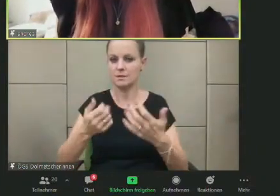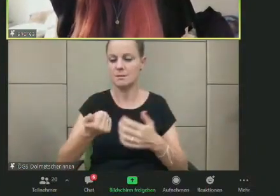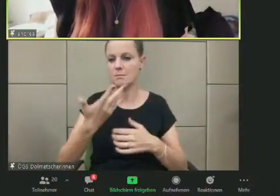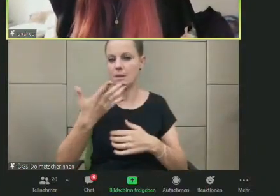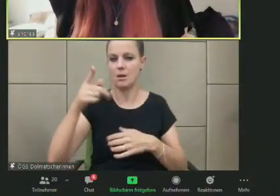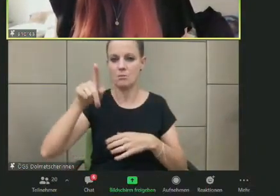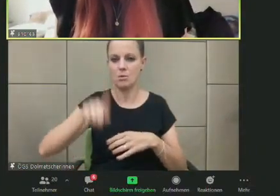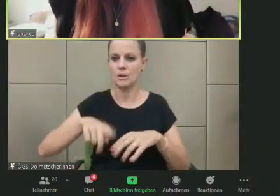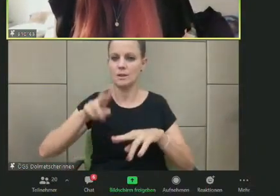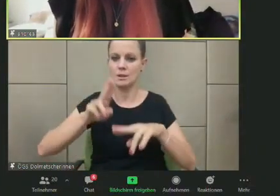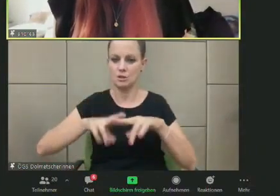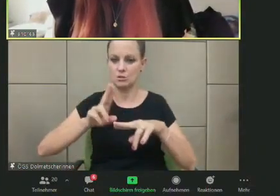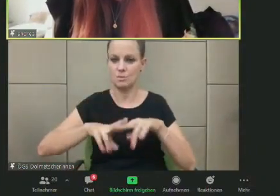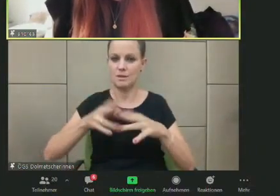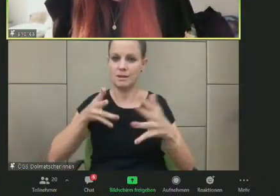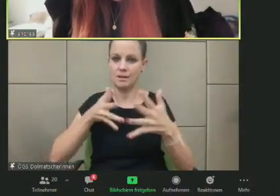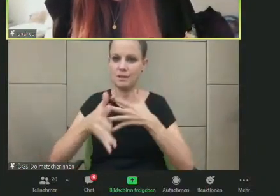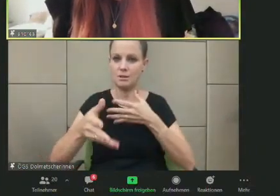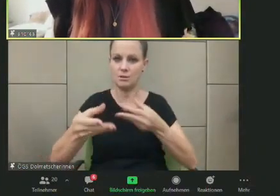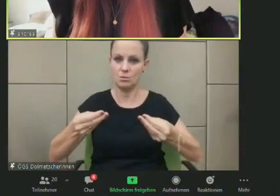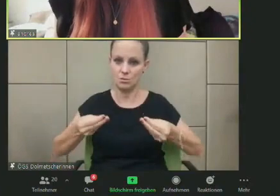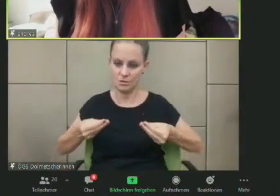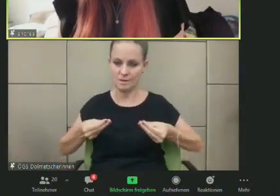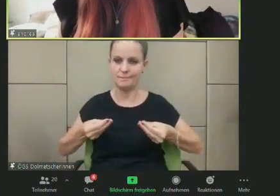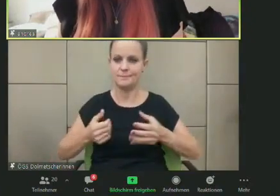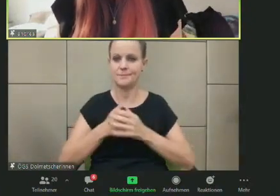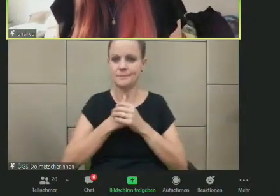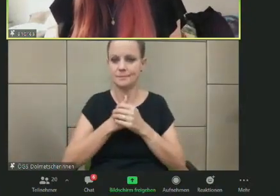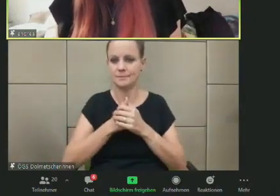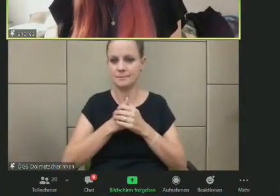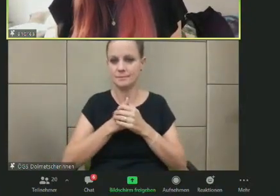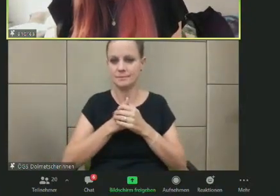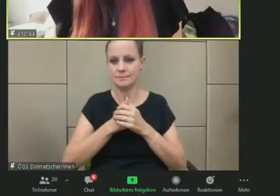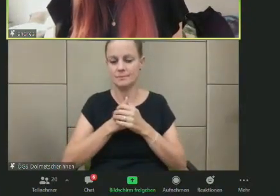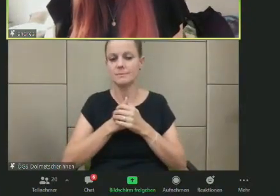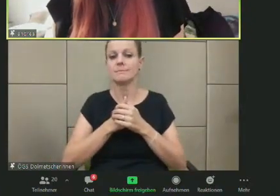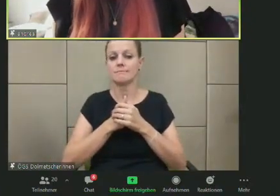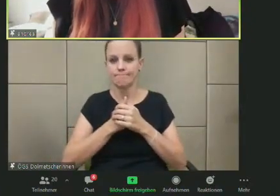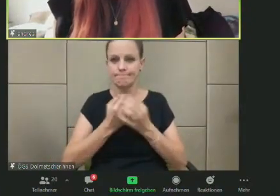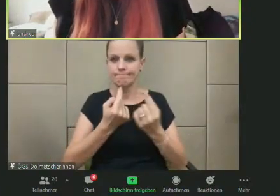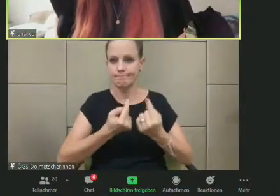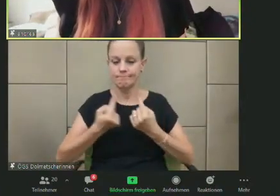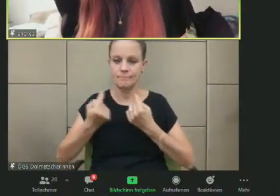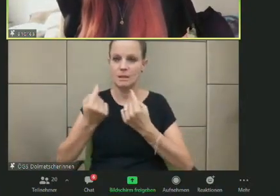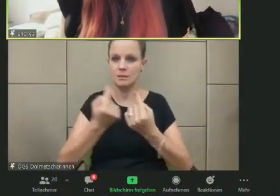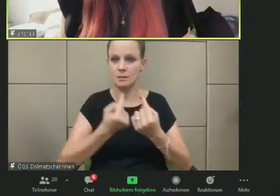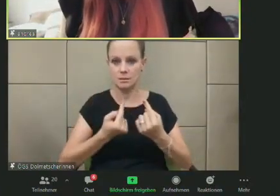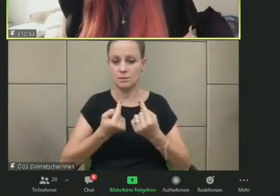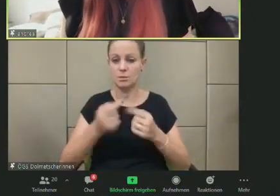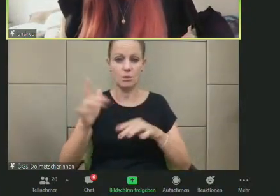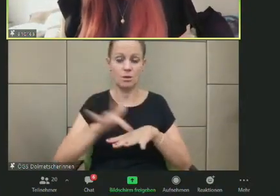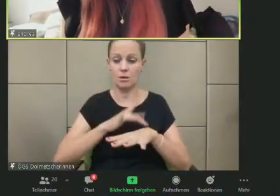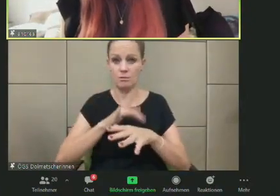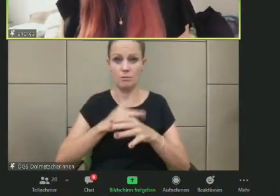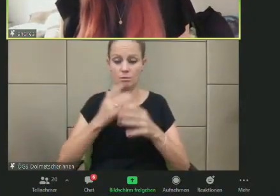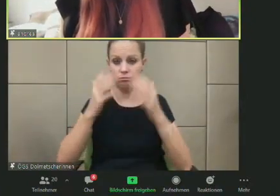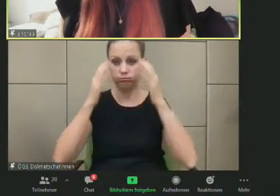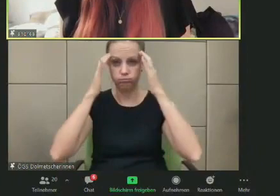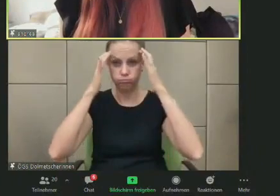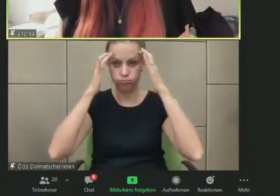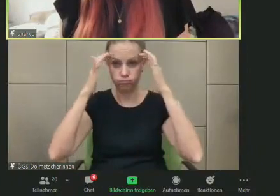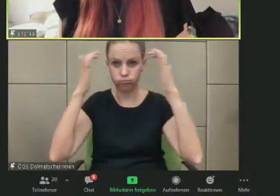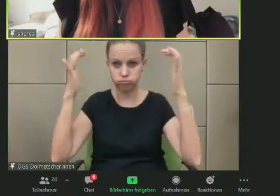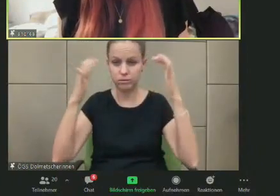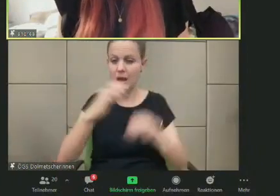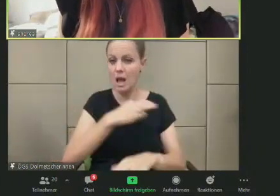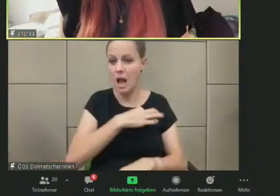später hatte ich meine Diagnose. Und natürlich war ich dann in dieser Situation von sehr vielen Gefühlen überwältigt. Man hat Angst, man